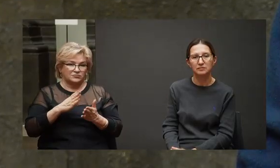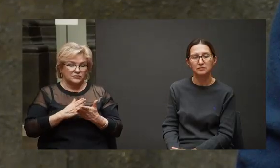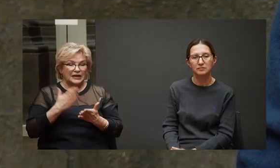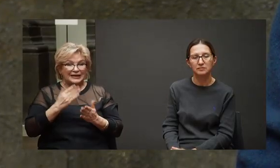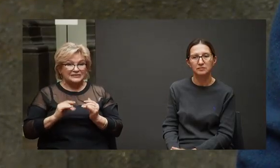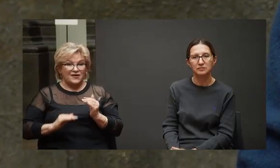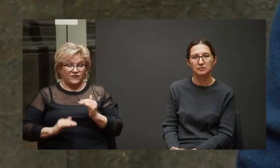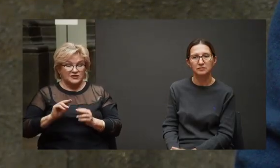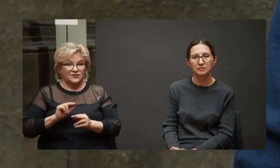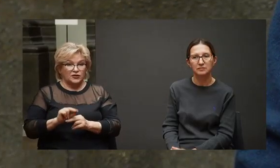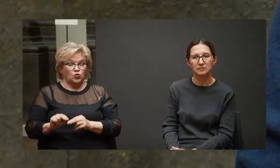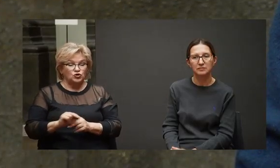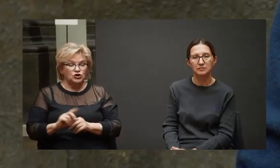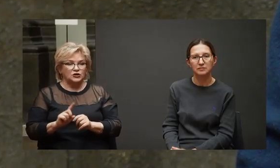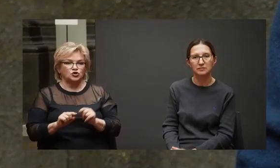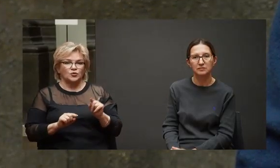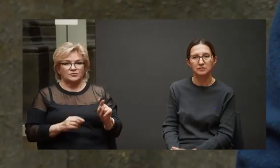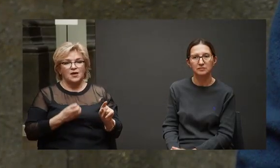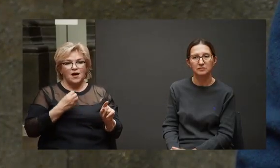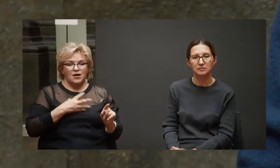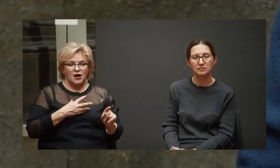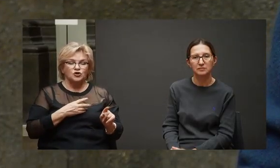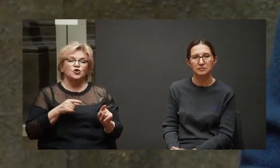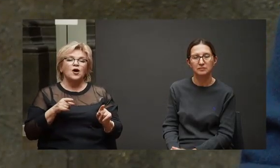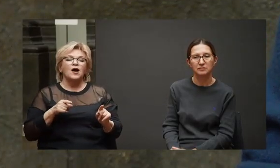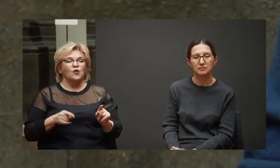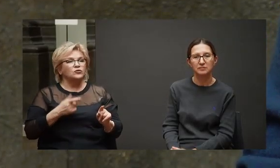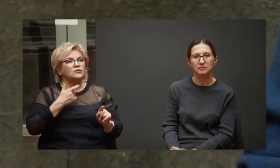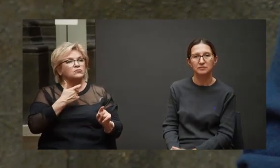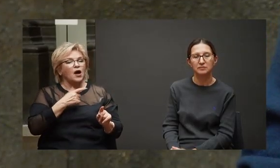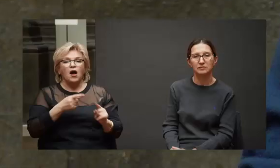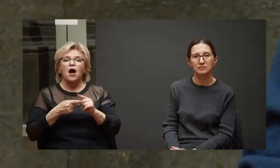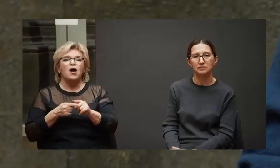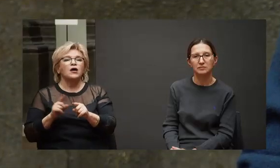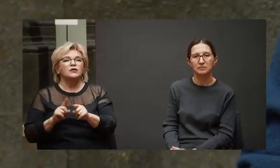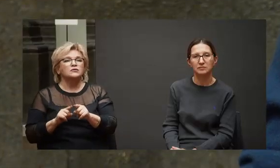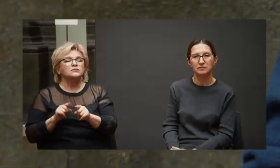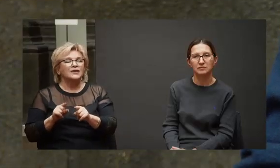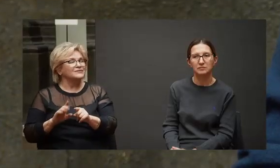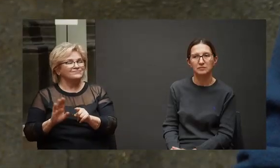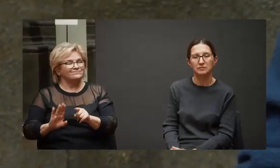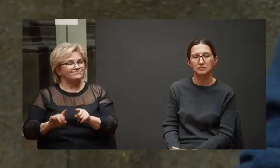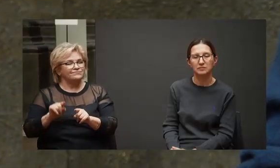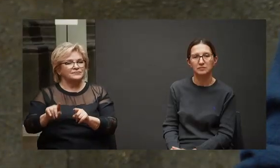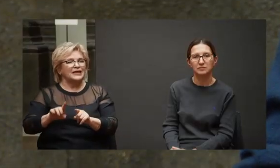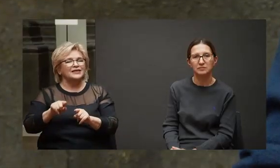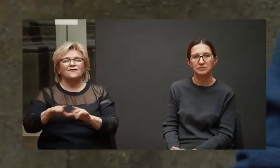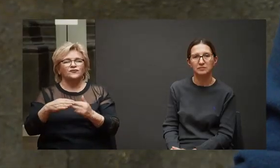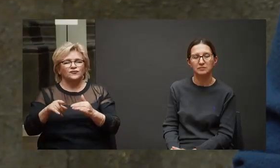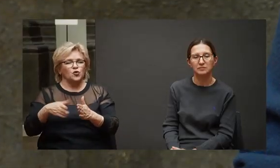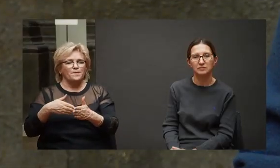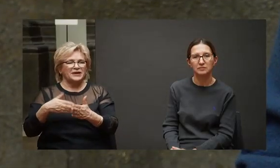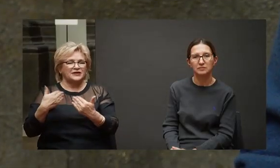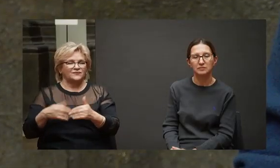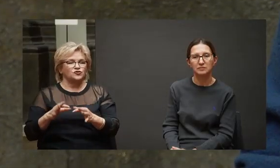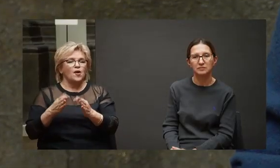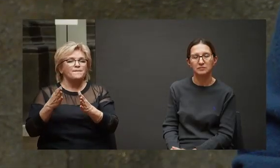его в детстве научили, что вот это хорошо, он ходил, смотрел, потом говорит, а вот это теперь посмотрим, а нет, тут уже все, предел.